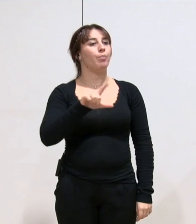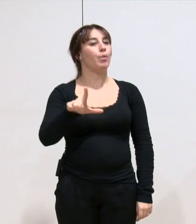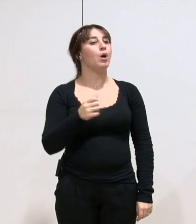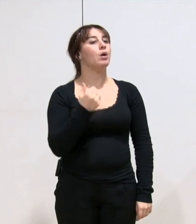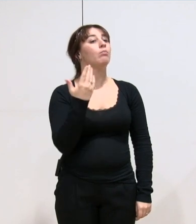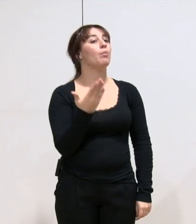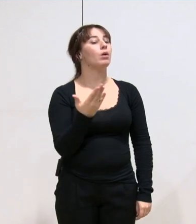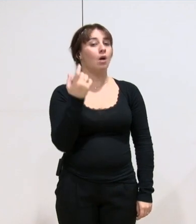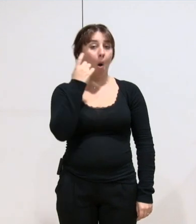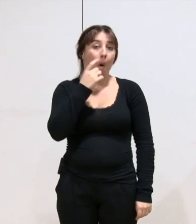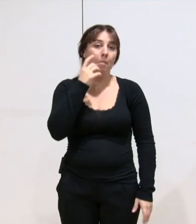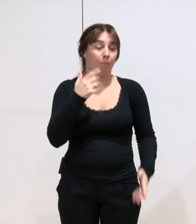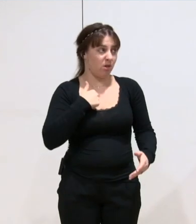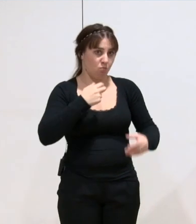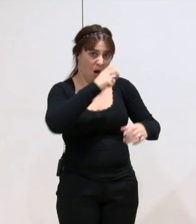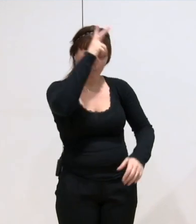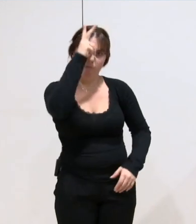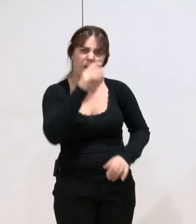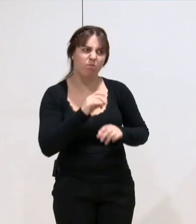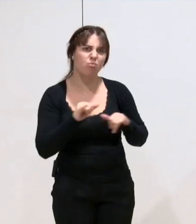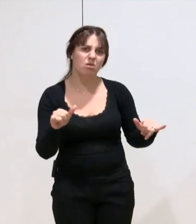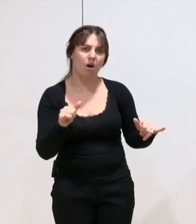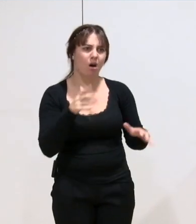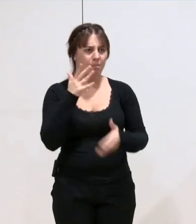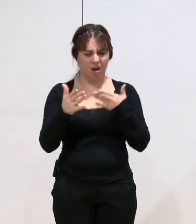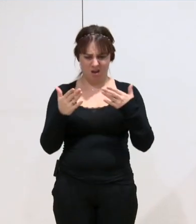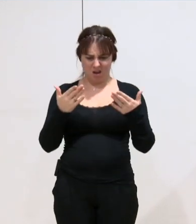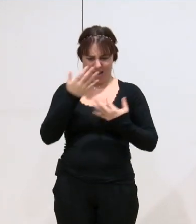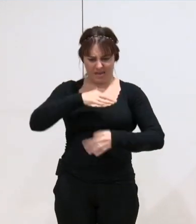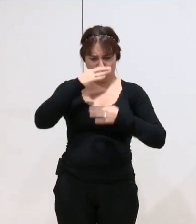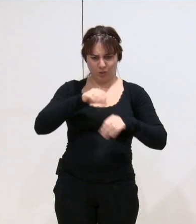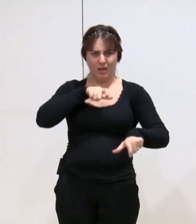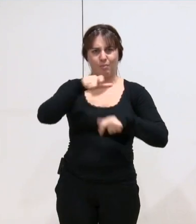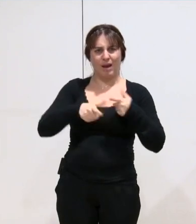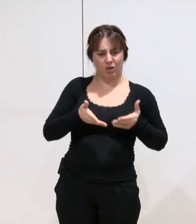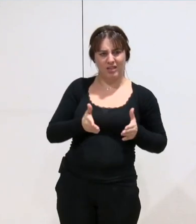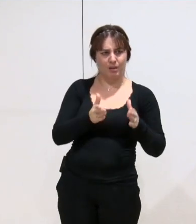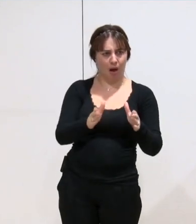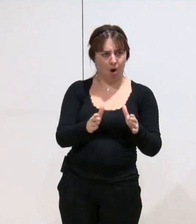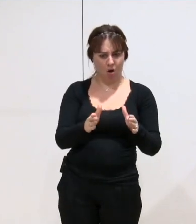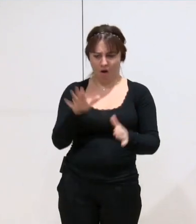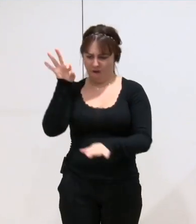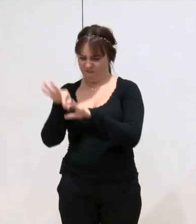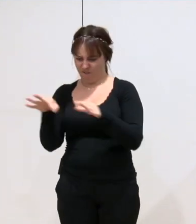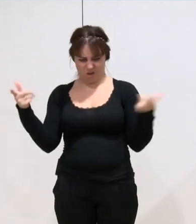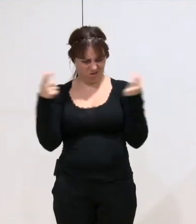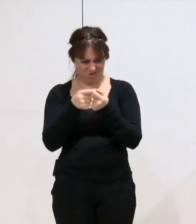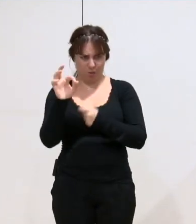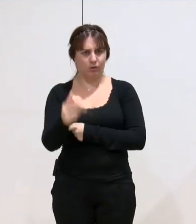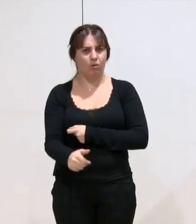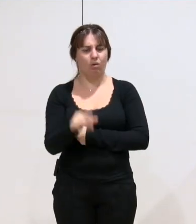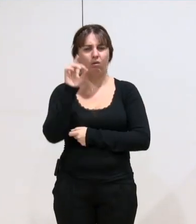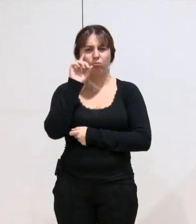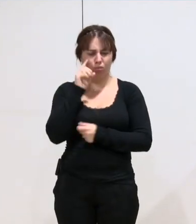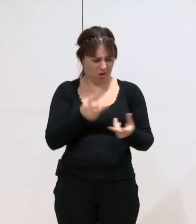moins que je sois vraiment très bête, mais est-ce que l'exposé des délibérants est en rapport avec ce que nous devons voter, puisqu'on nous parle